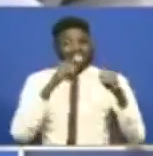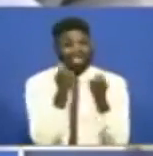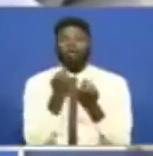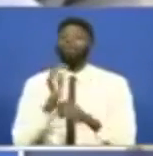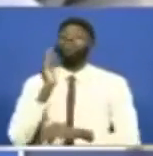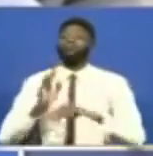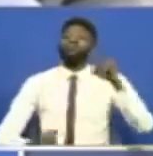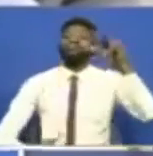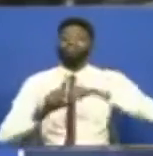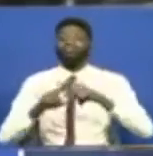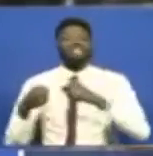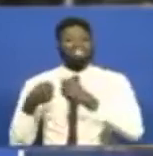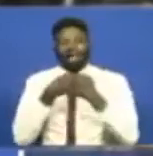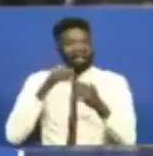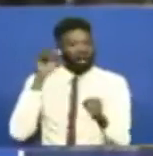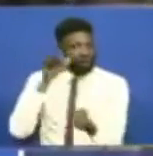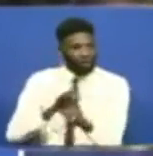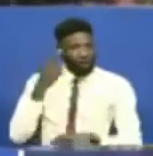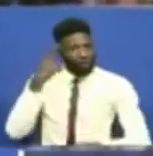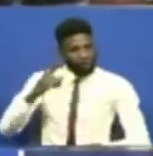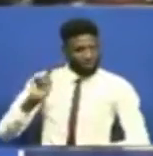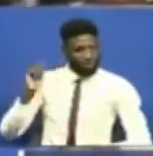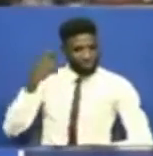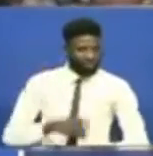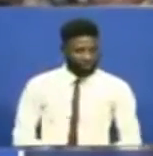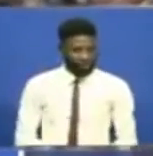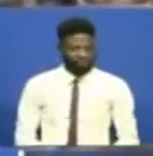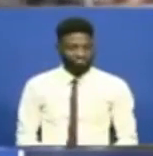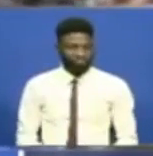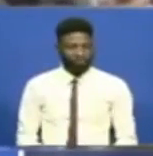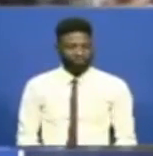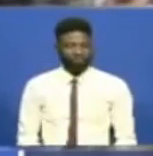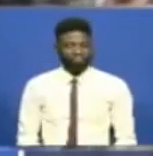kwa taifa hili. Irene Mchuma Odim, Darubini ya Channel 1.